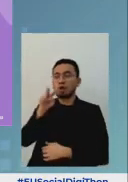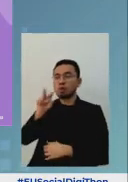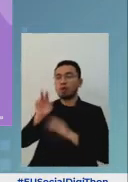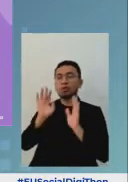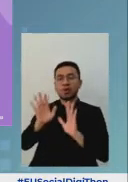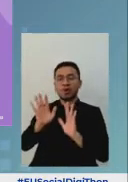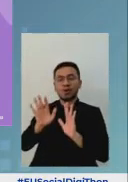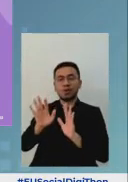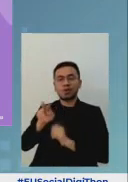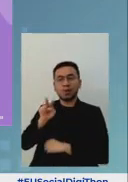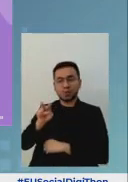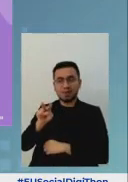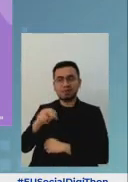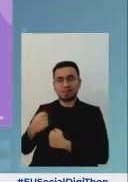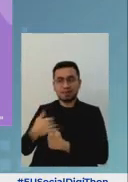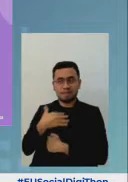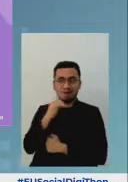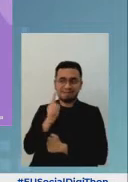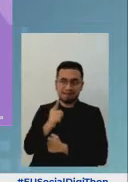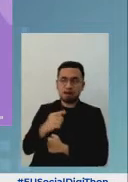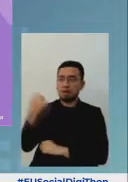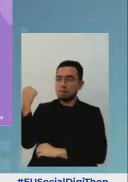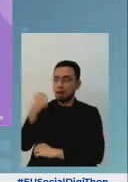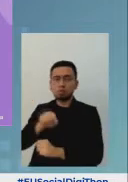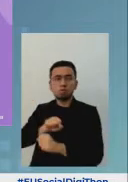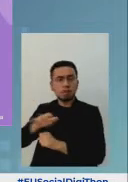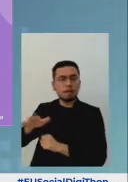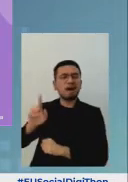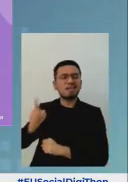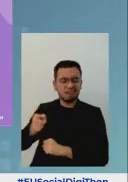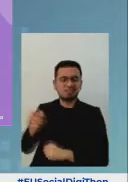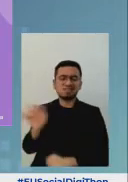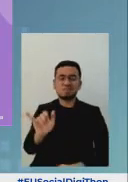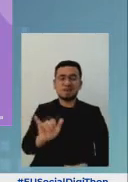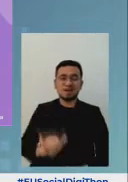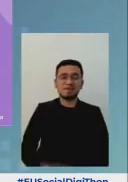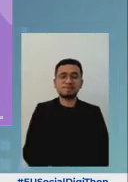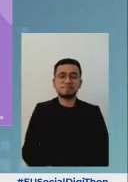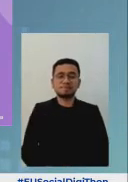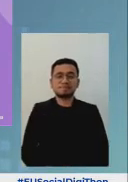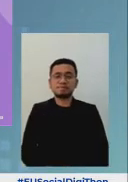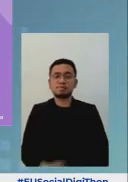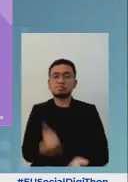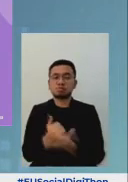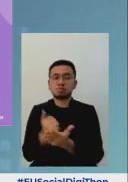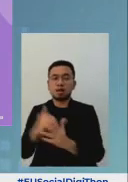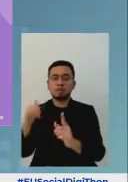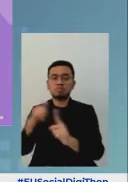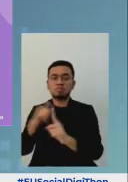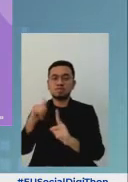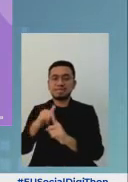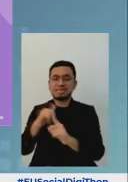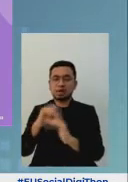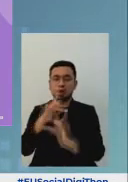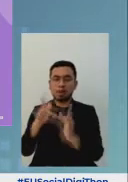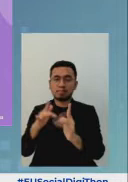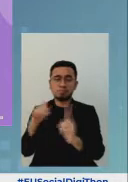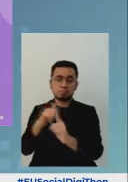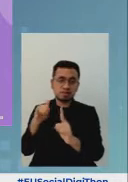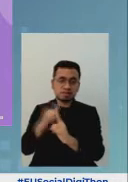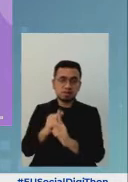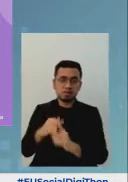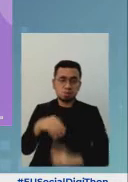pelaku, ternyata ada dampaknya juga, teman-teman, buat kita. Jadi nggak ada untungnya sebetulnya ketika cyberbullying ini terus-terusan